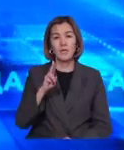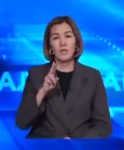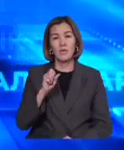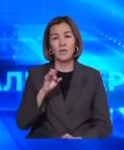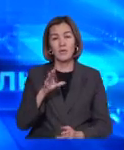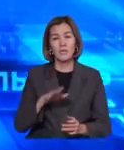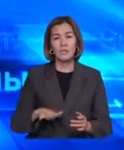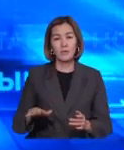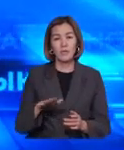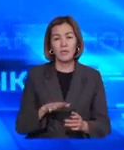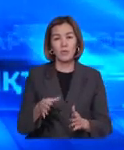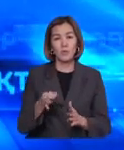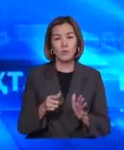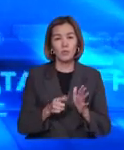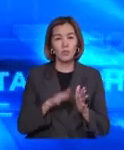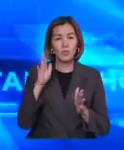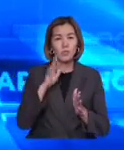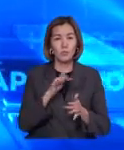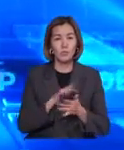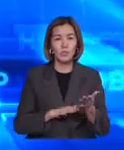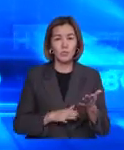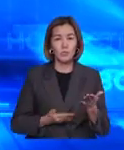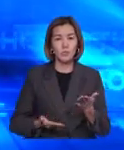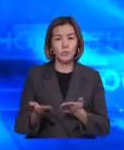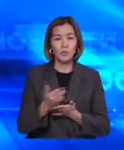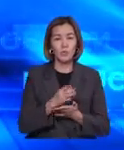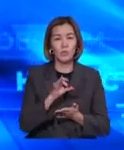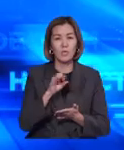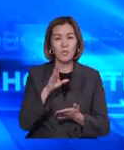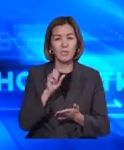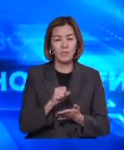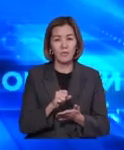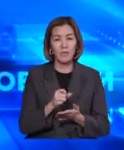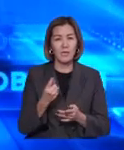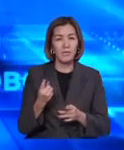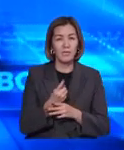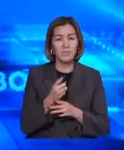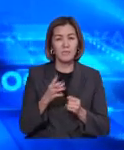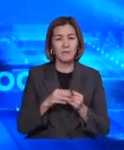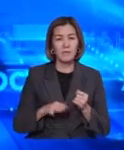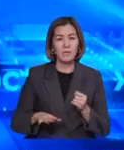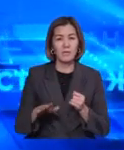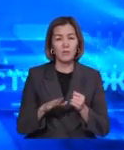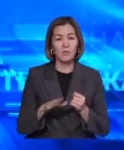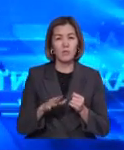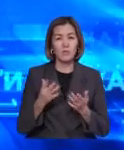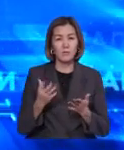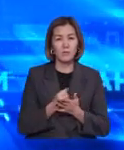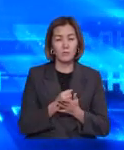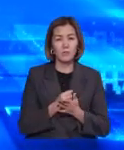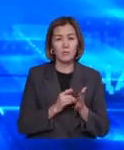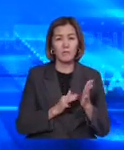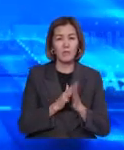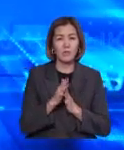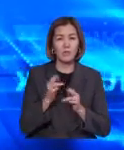В Каратальском районе области Жетсу продолжается сбор урожая риса. Это единственный район в регионе, где успешно выращивают